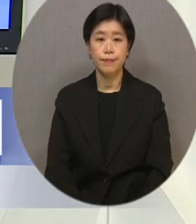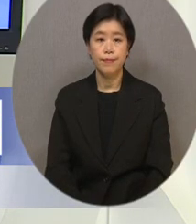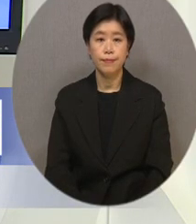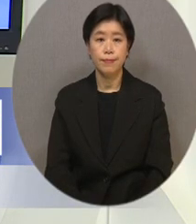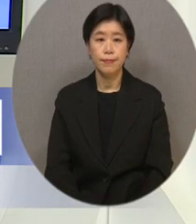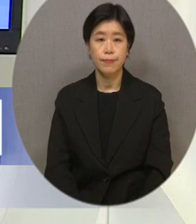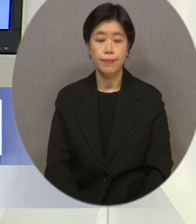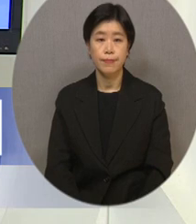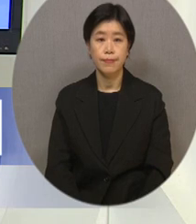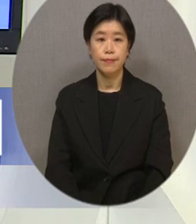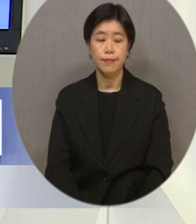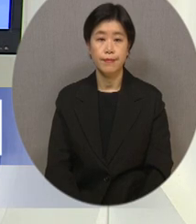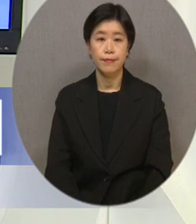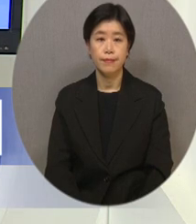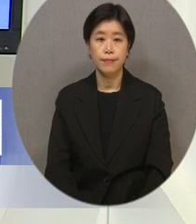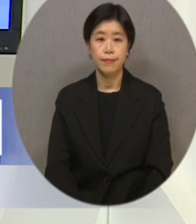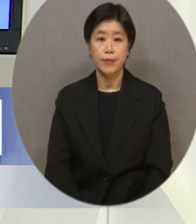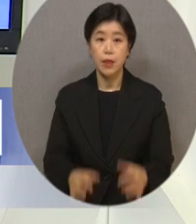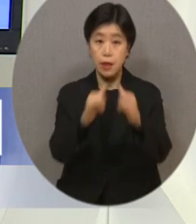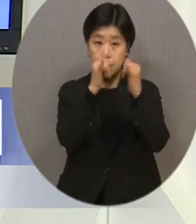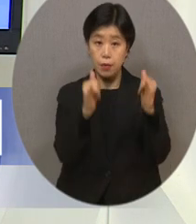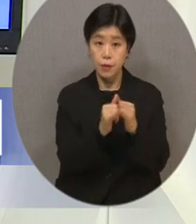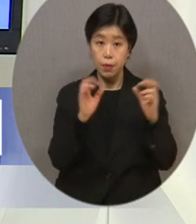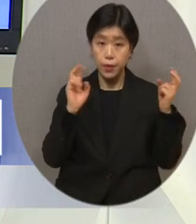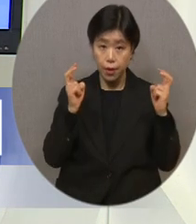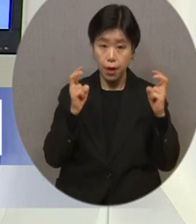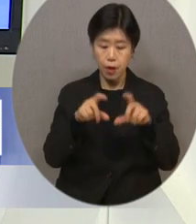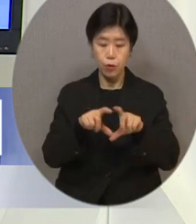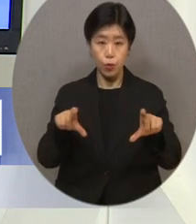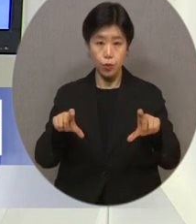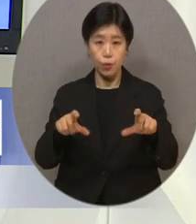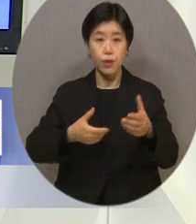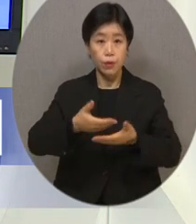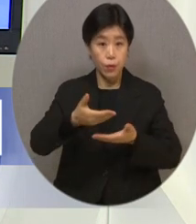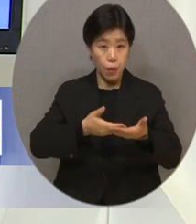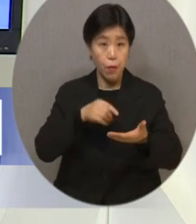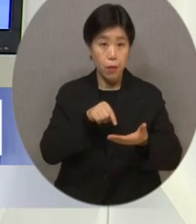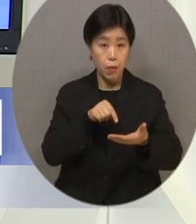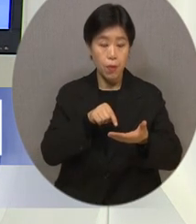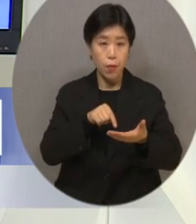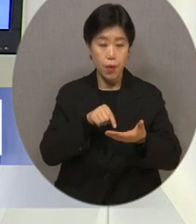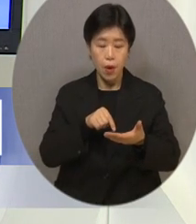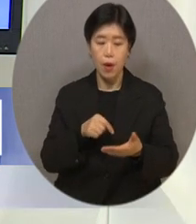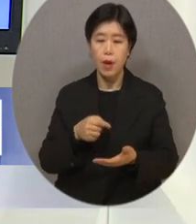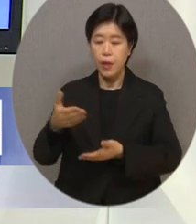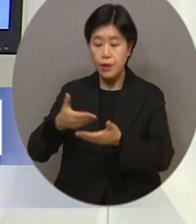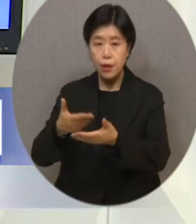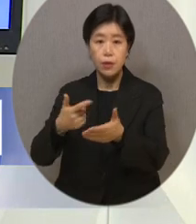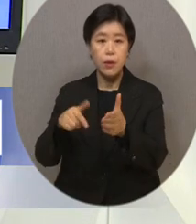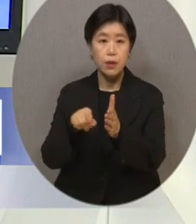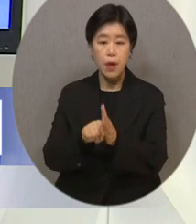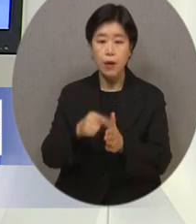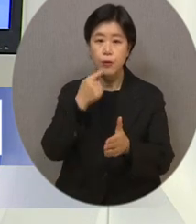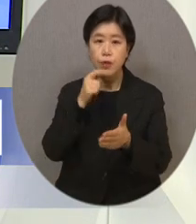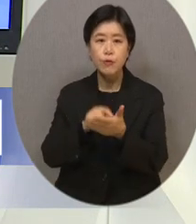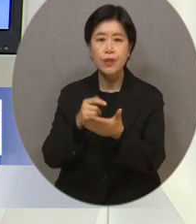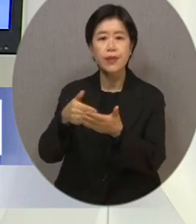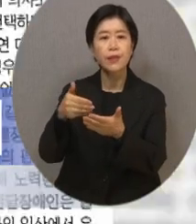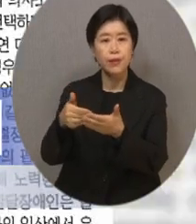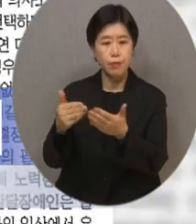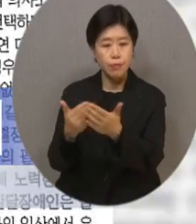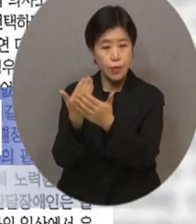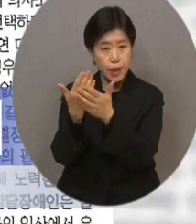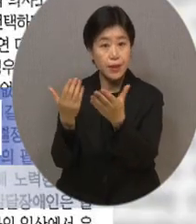밝혔습니다 다음 기사입니다 사회적 기업 소소한 소통이 의사소통을 돕는 쉬운 이모티콘을 개발했다는